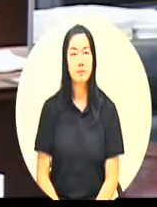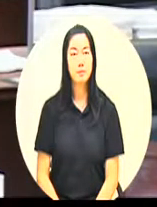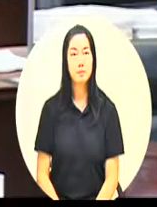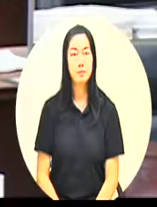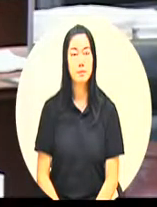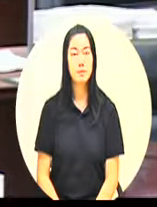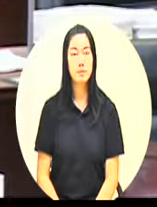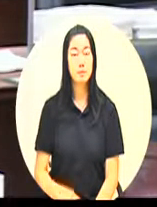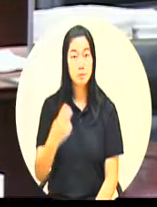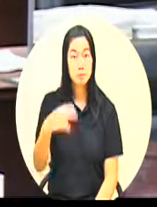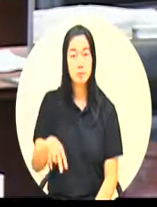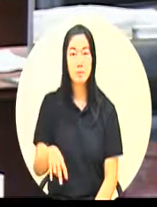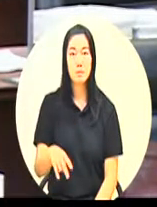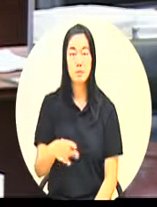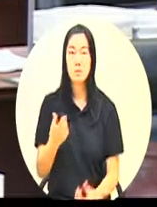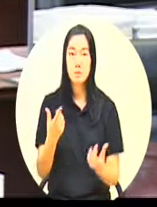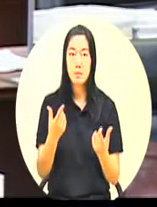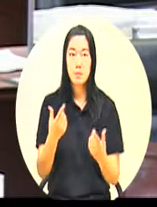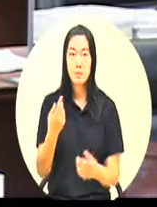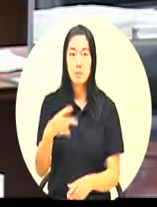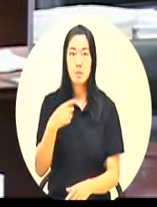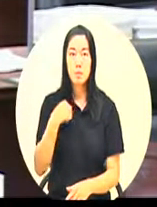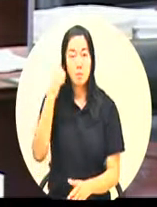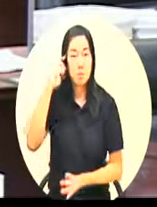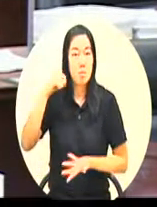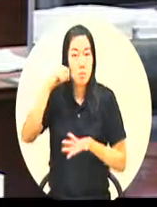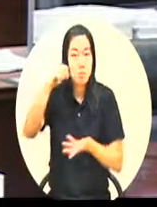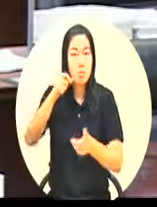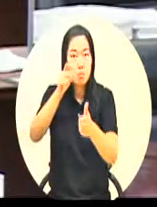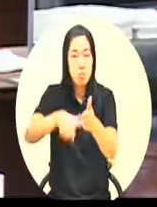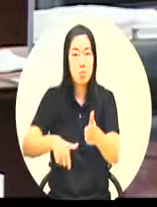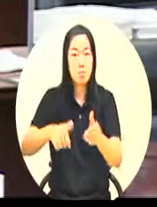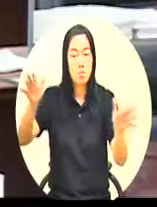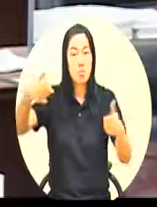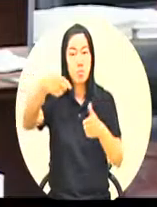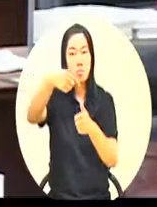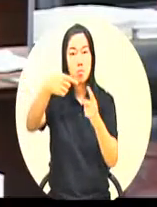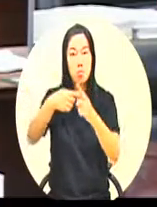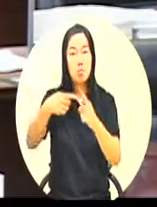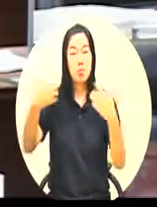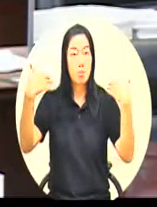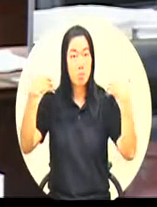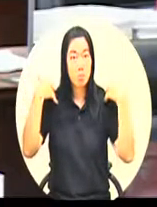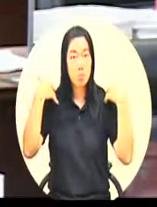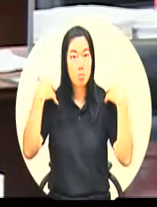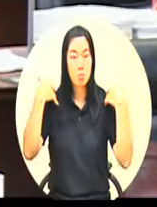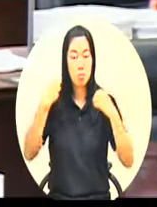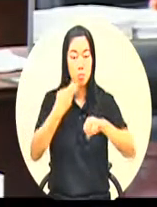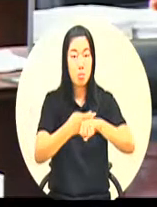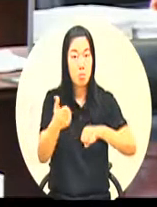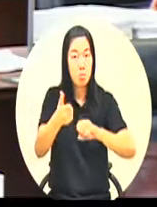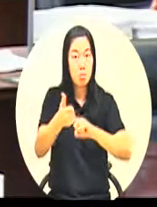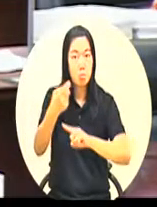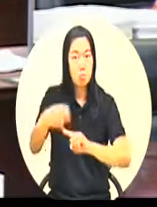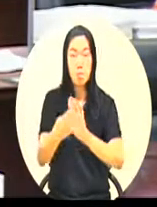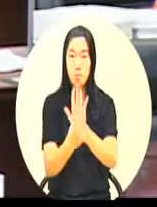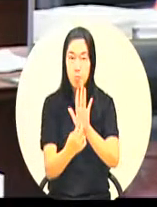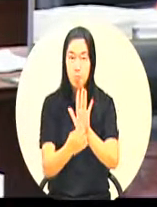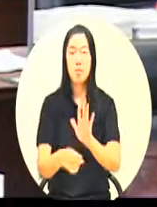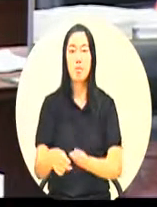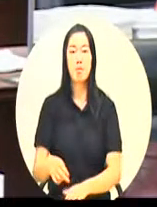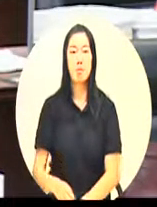议长是不是可以请我们的提案人，也是现在小组的召集人罗鼎成议员也来跟大家